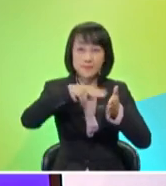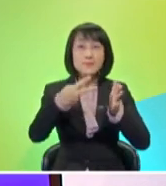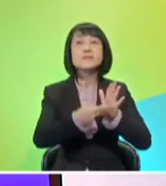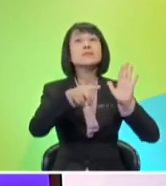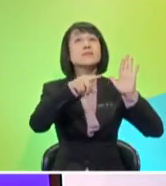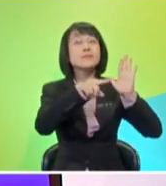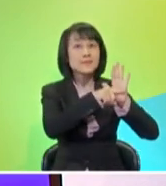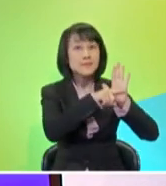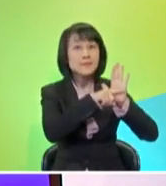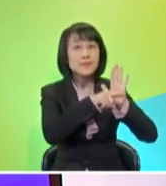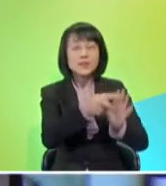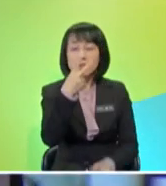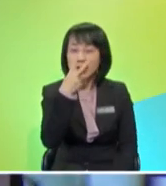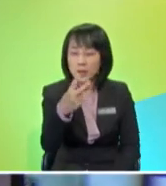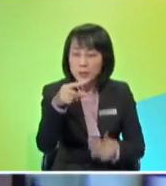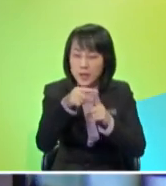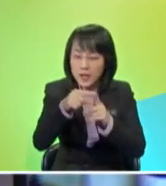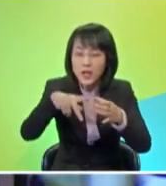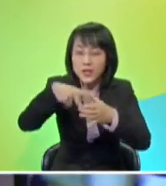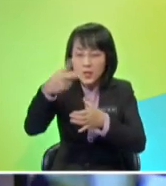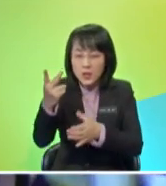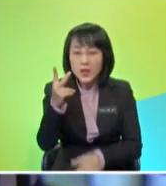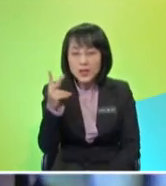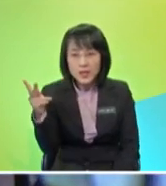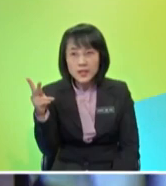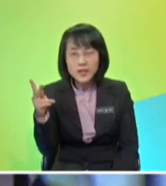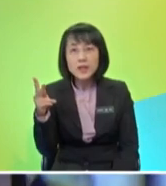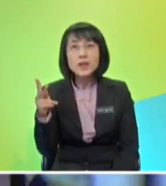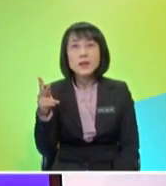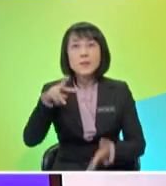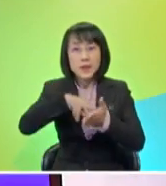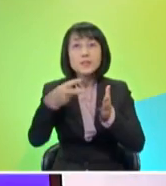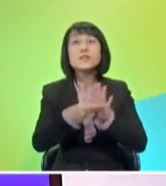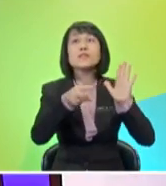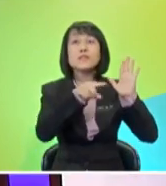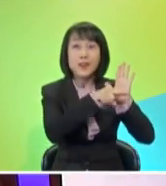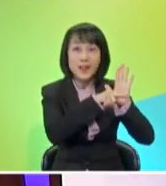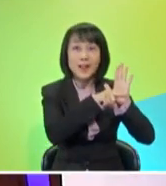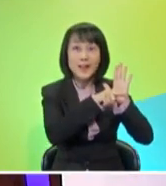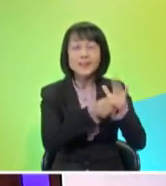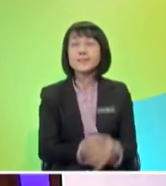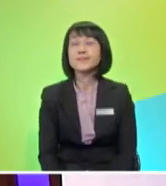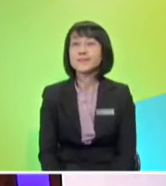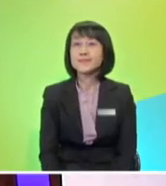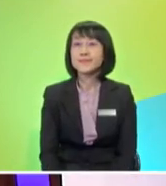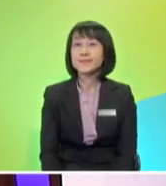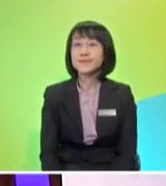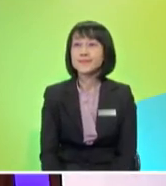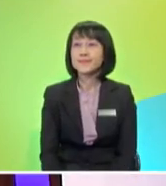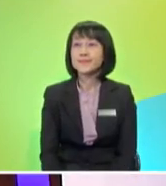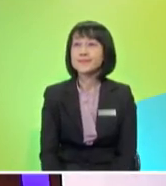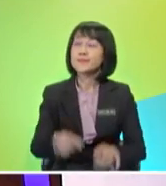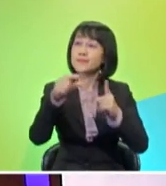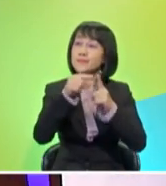cikgu. Ya, kalau murid-murid jumpa kadang-kadang dia tak tahu apa itu keluarkan dalam soalan itu, sebenarnya ia menunjukkan operasi tolak. Okey, okay, juga